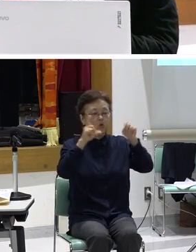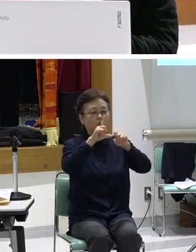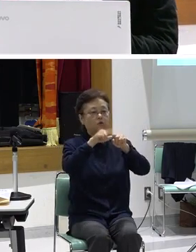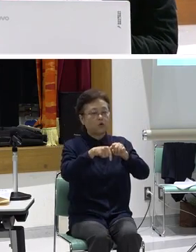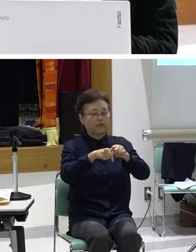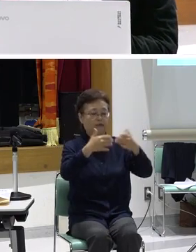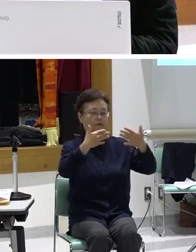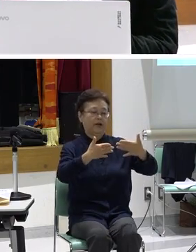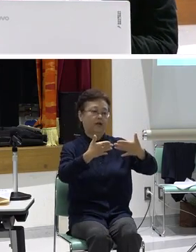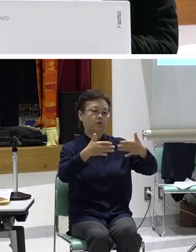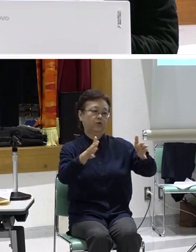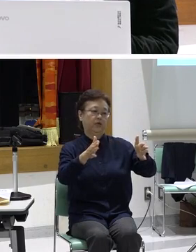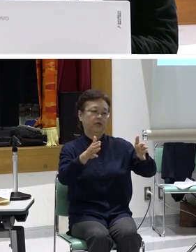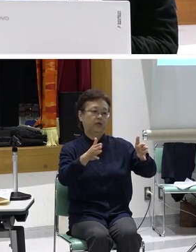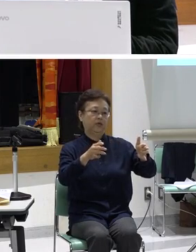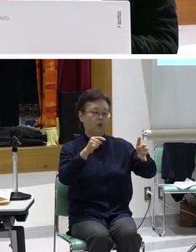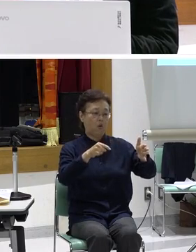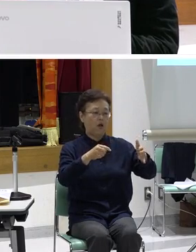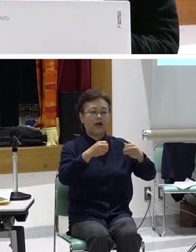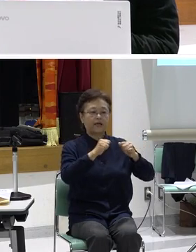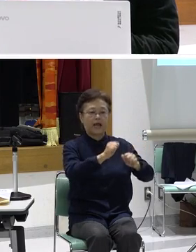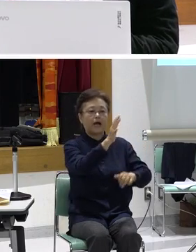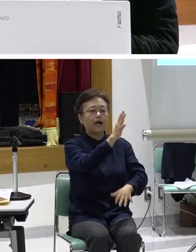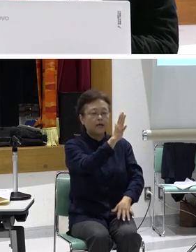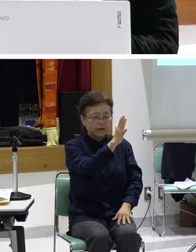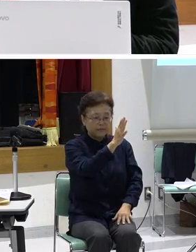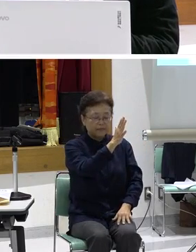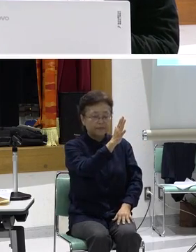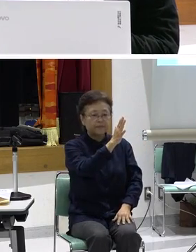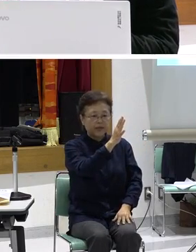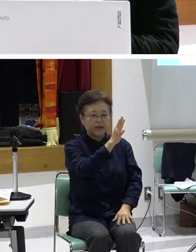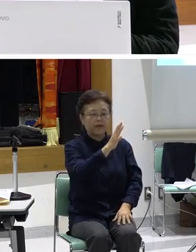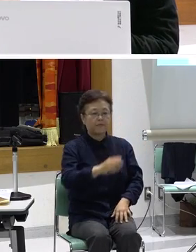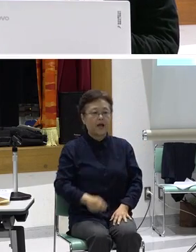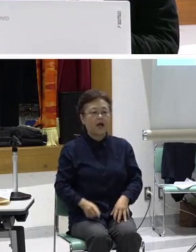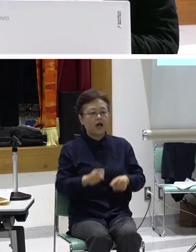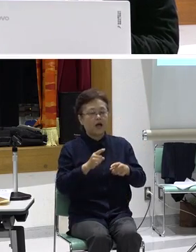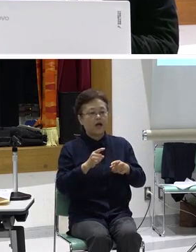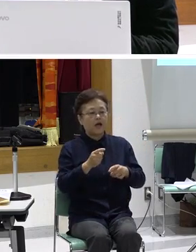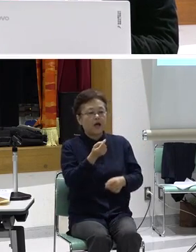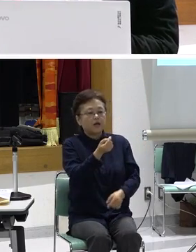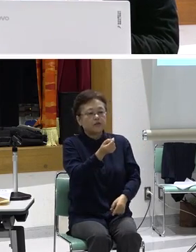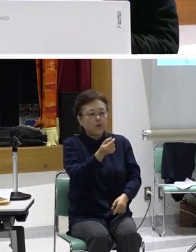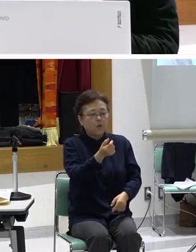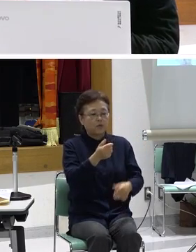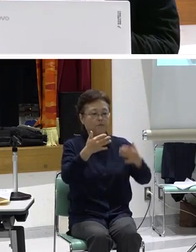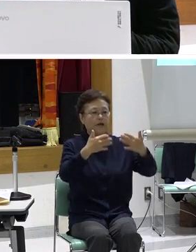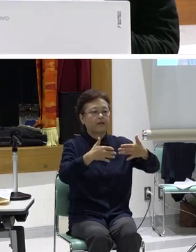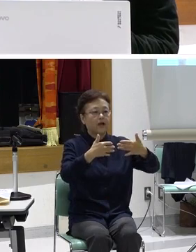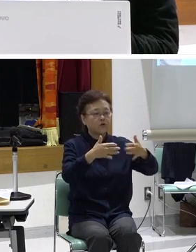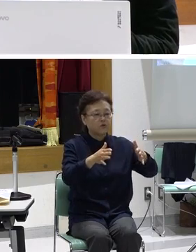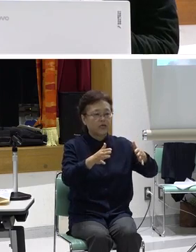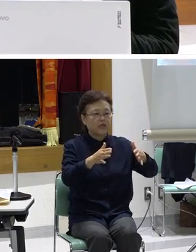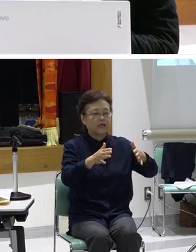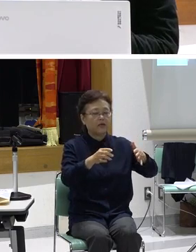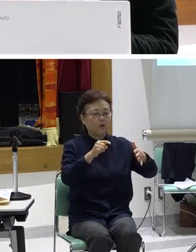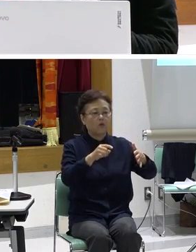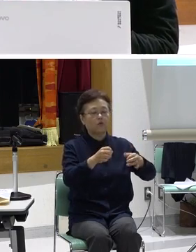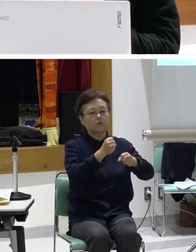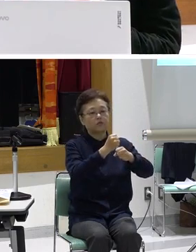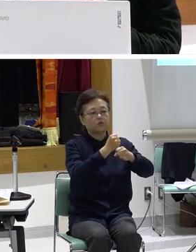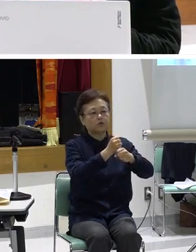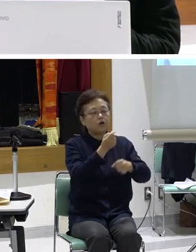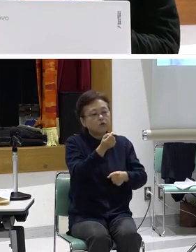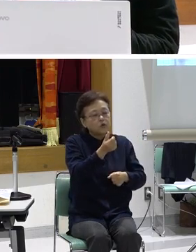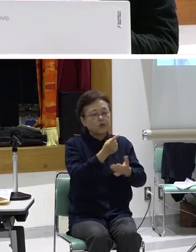をやらない、あるいは、そこそこの適当なバリアフリーをが、これが当たり前だっていうの